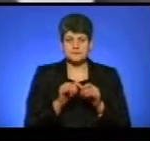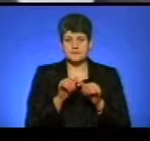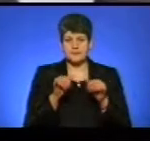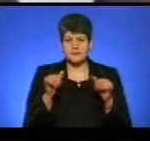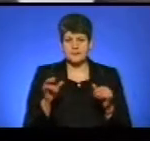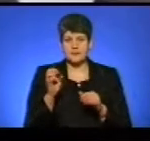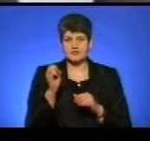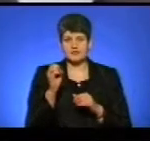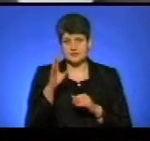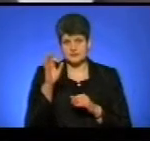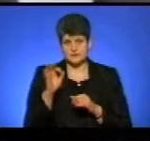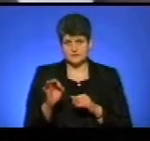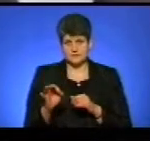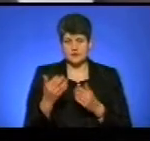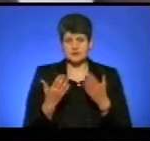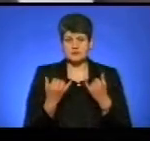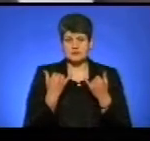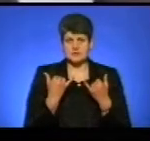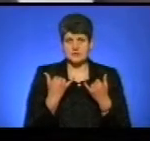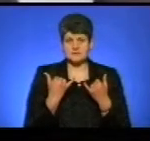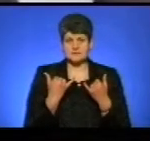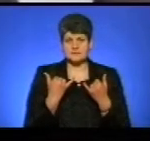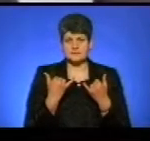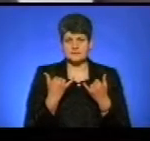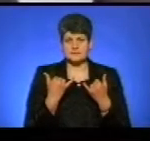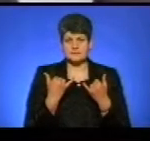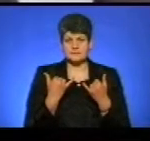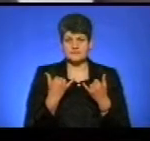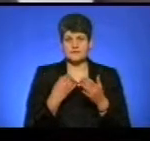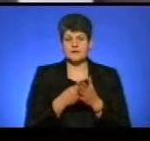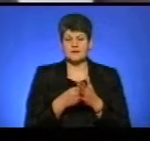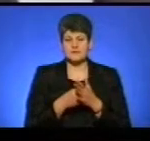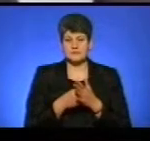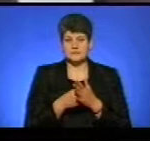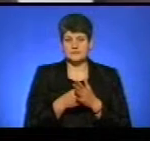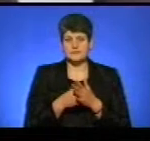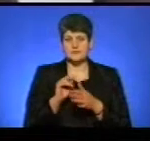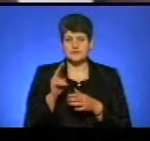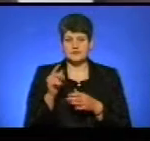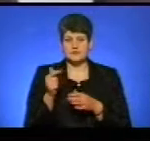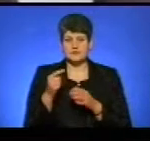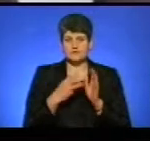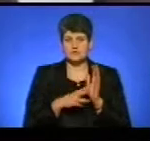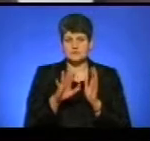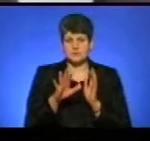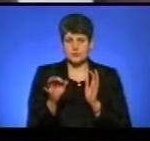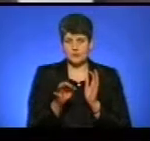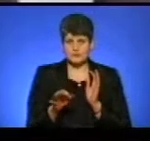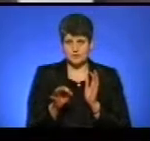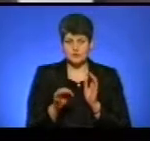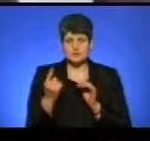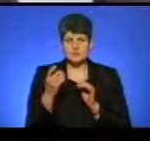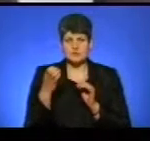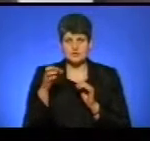на 14%. Якщо зараз в тарифах заложена вартість 2 гривні 85 копійок, то з